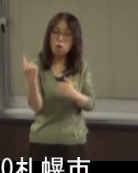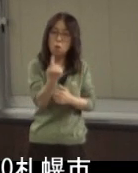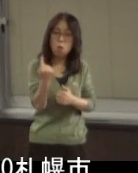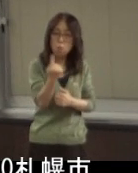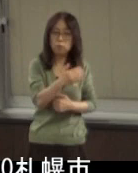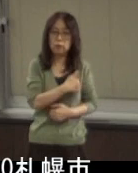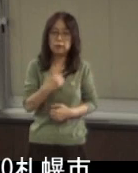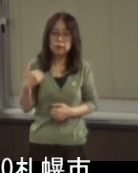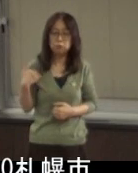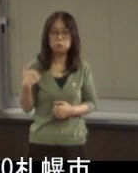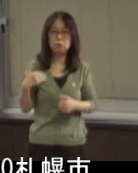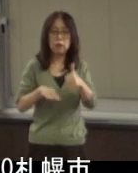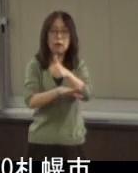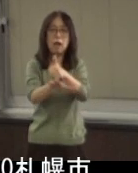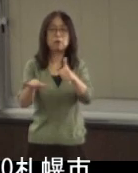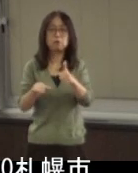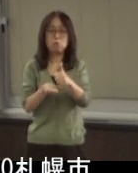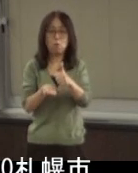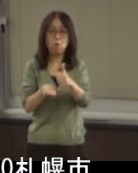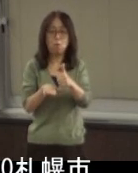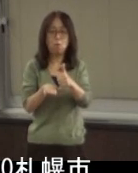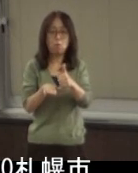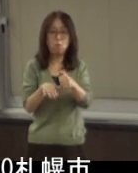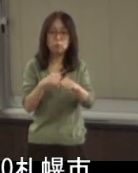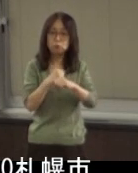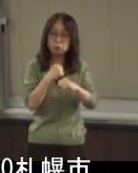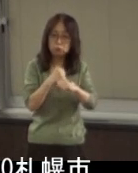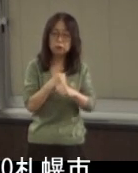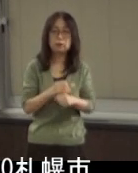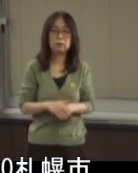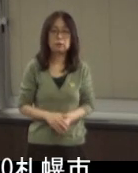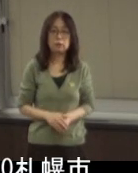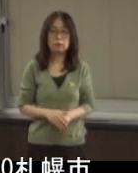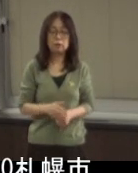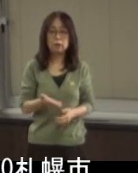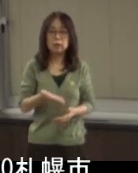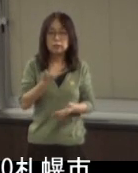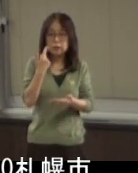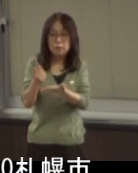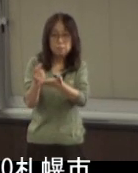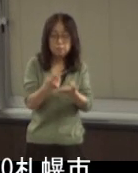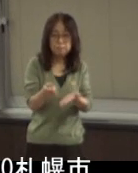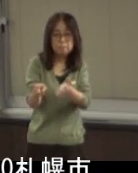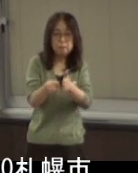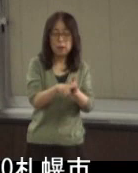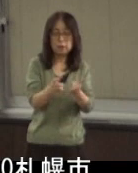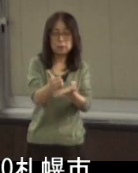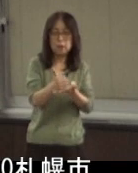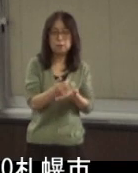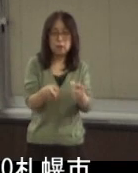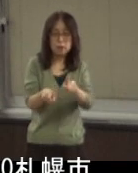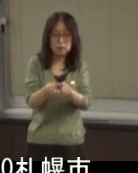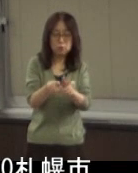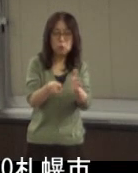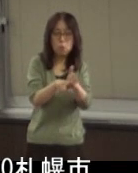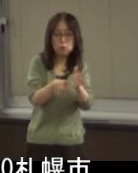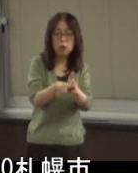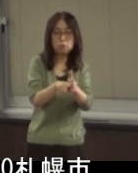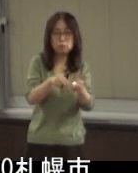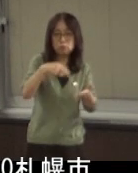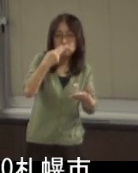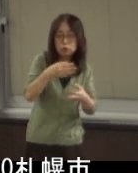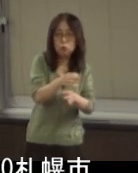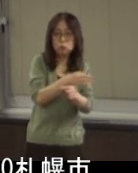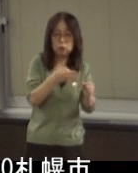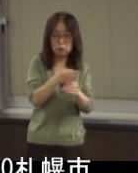境づくりということのために、接待を伴う飲食店の従業員の方の定期的な PCR 検